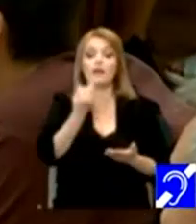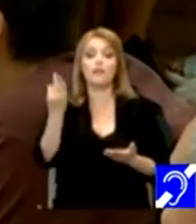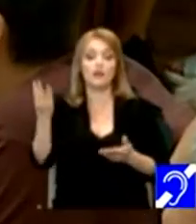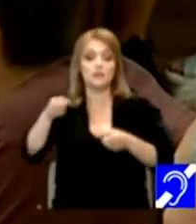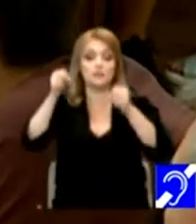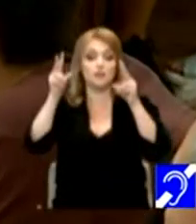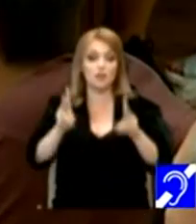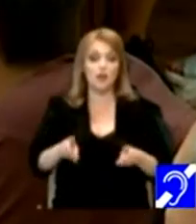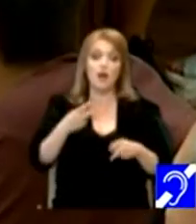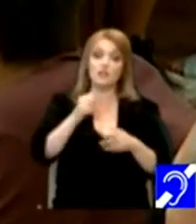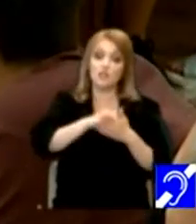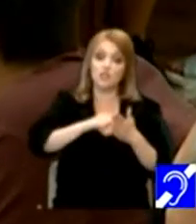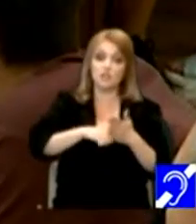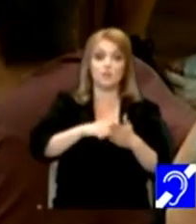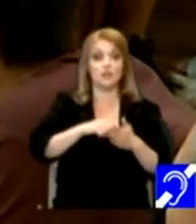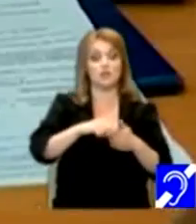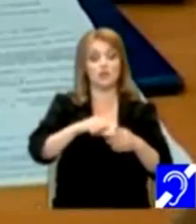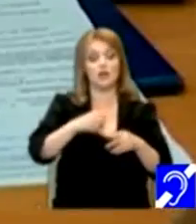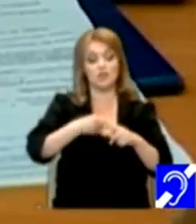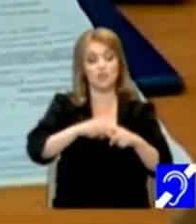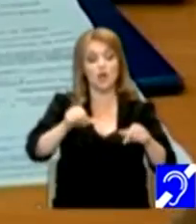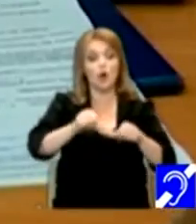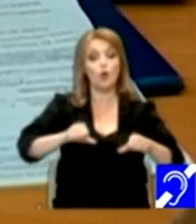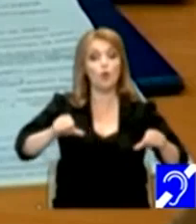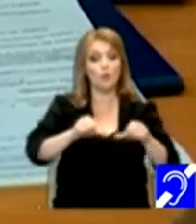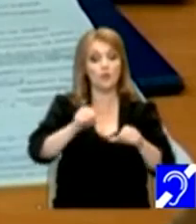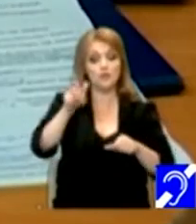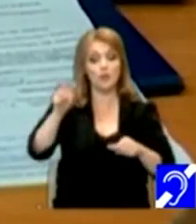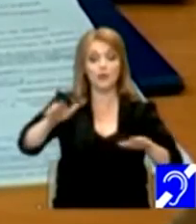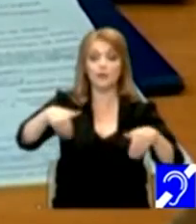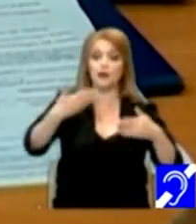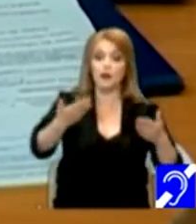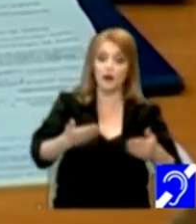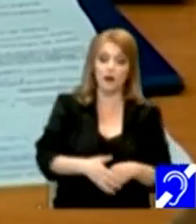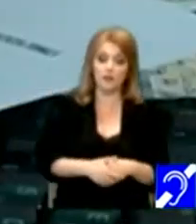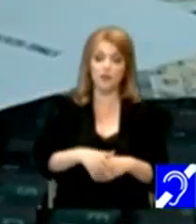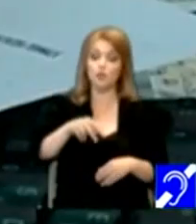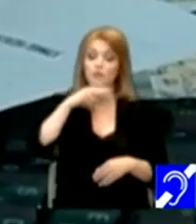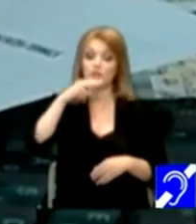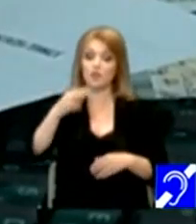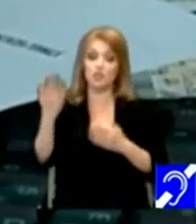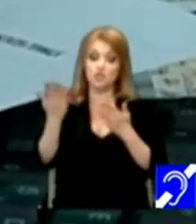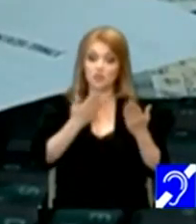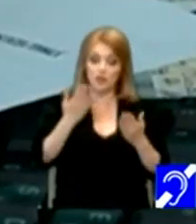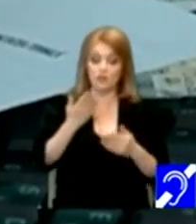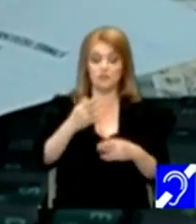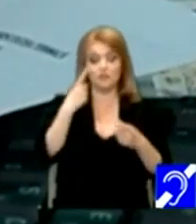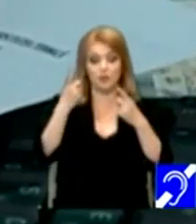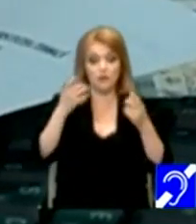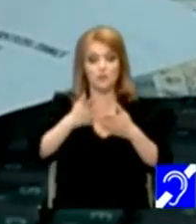din acest motiv comisia le propune candidaților să țină cont de programul stabilit pentru a evita aglomerația.